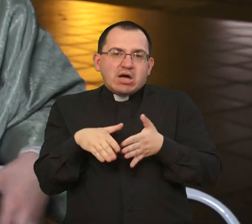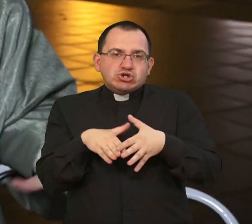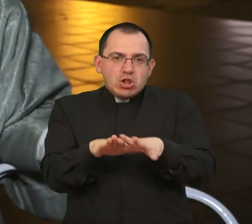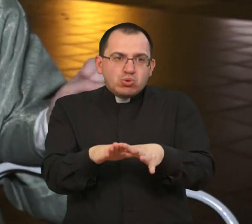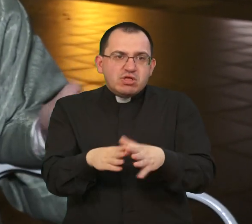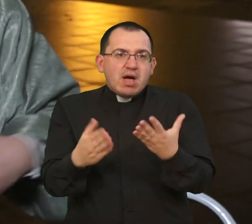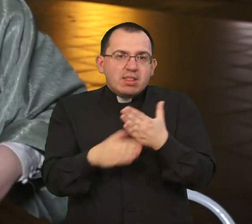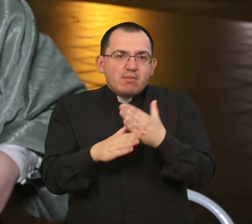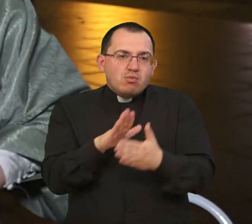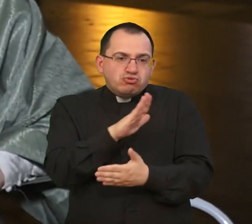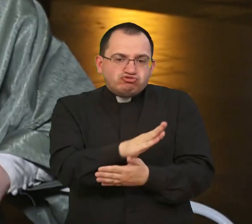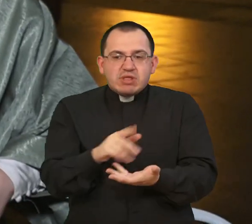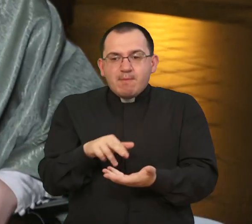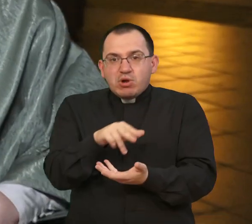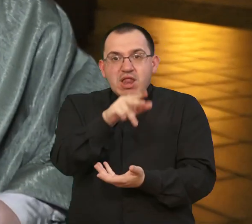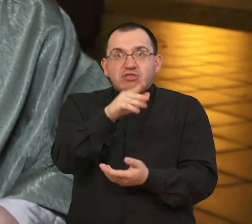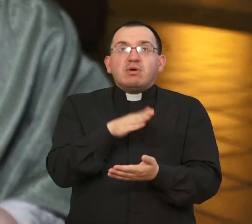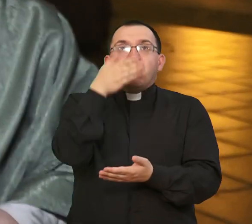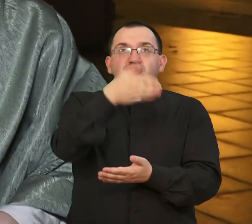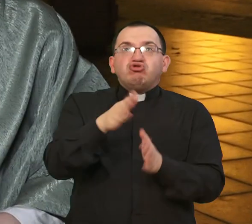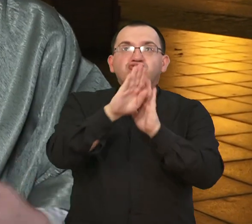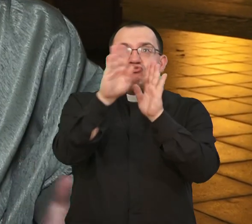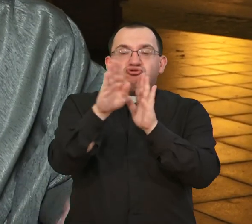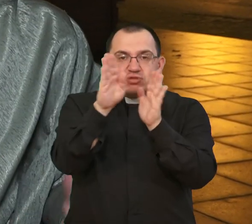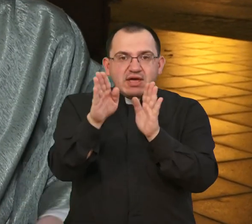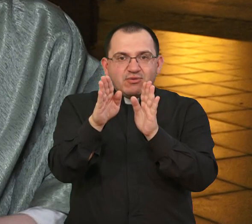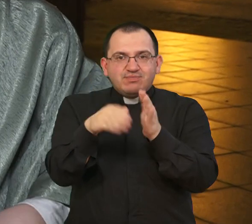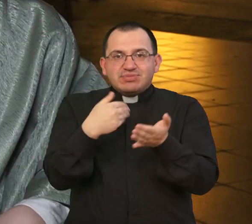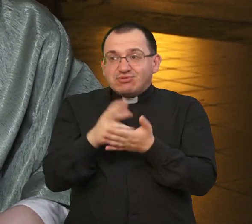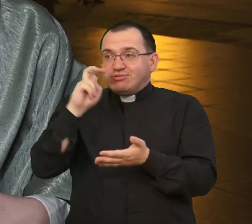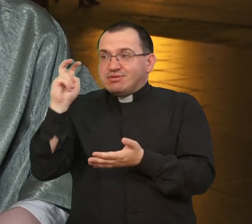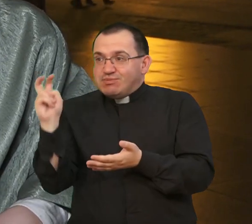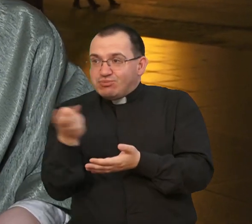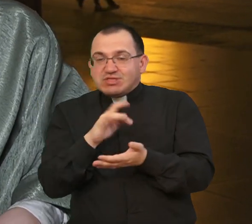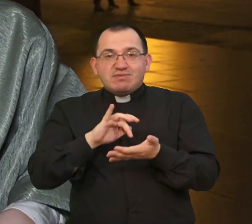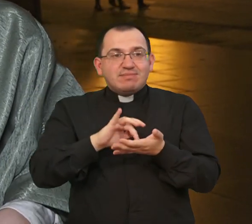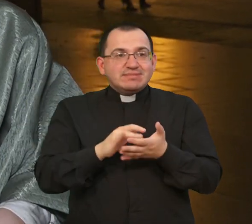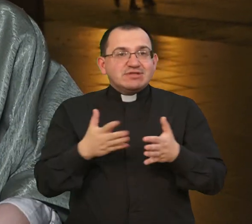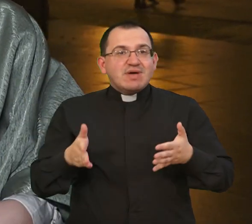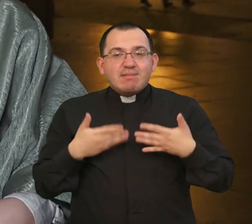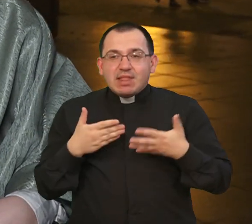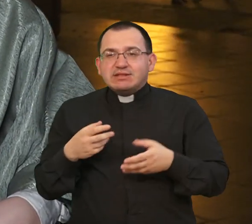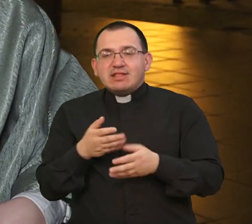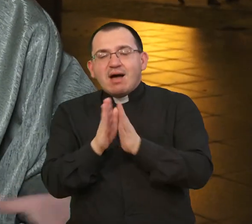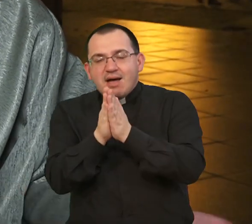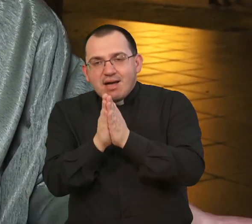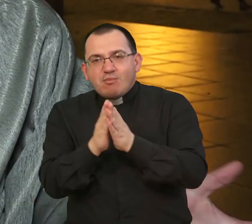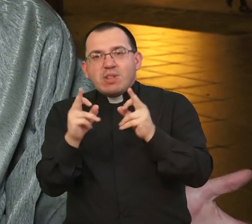nju, kroz njezine ljestve dođu u nebo, pa eto, pozivam sve mlade da se obrate Anđeli Merići i